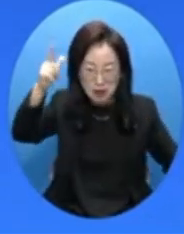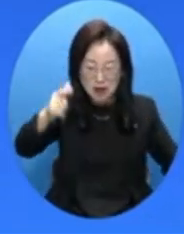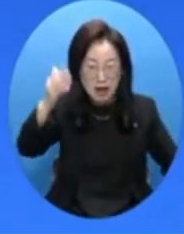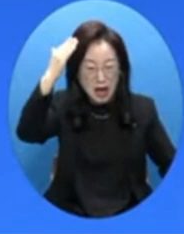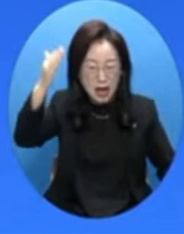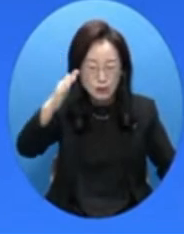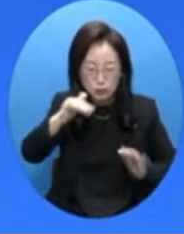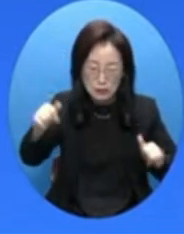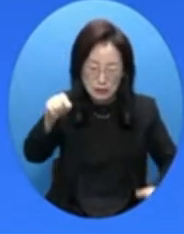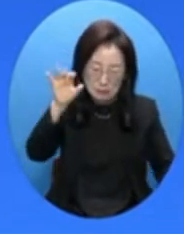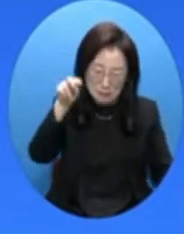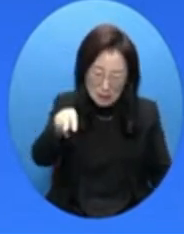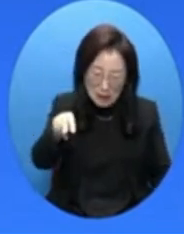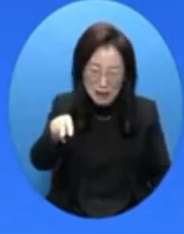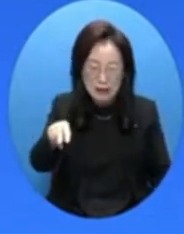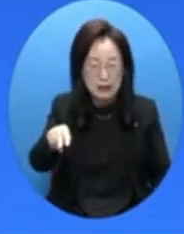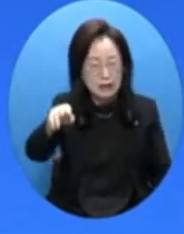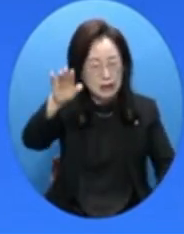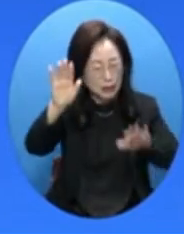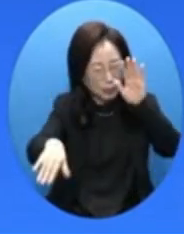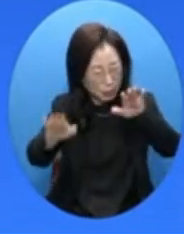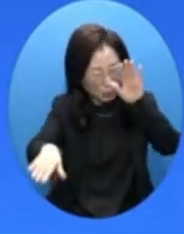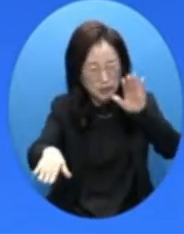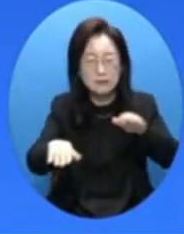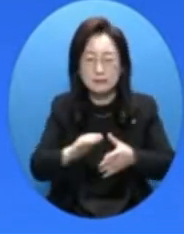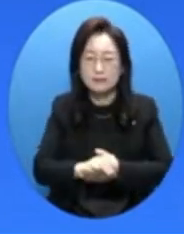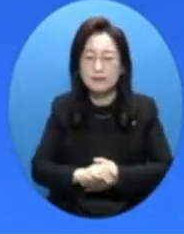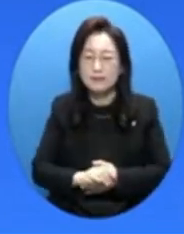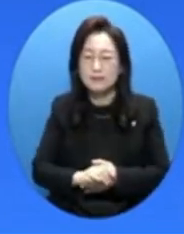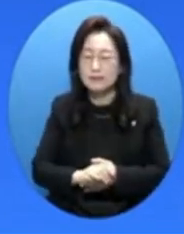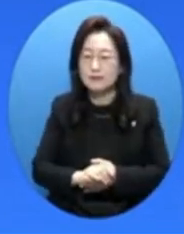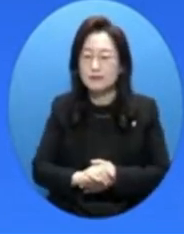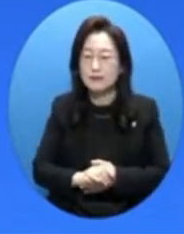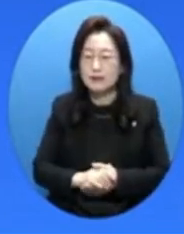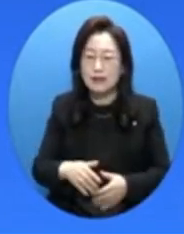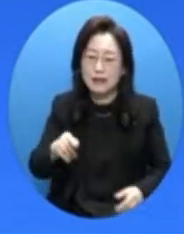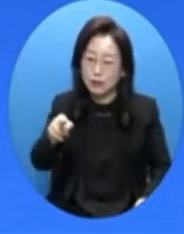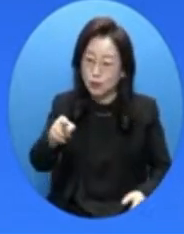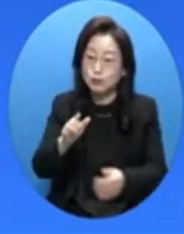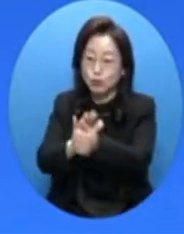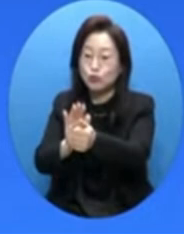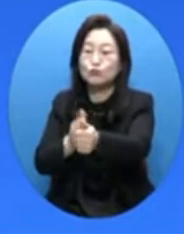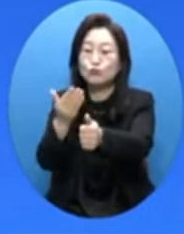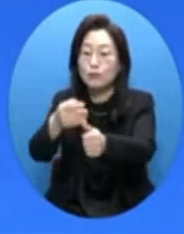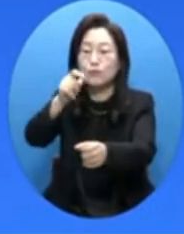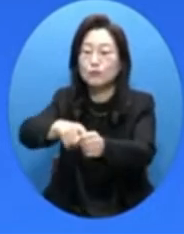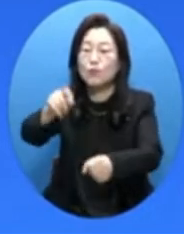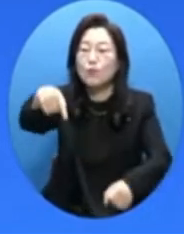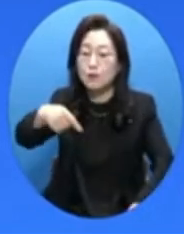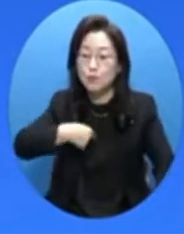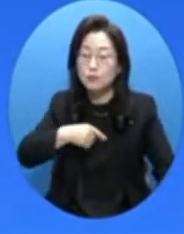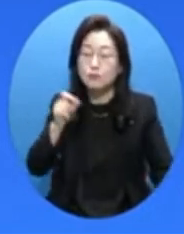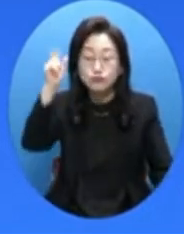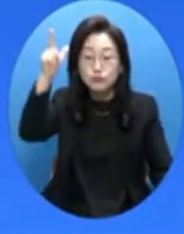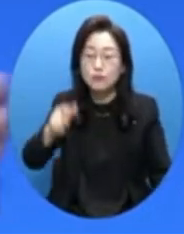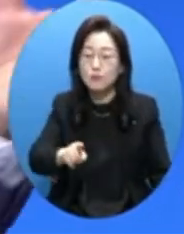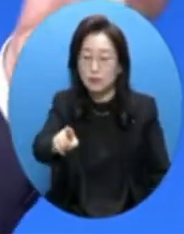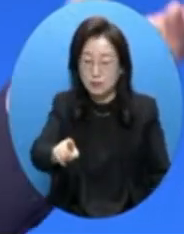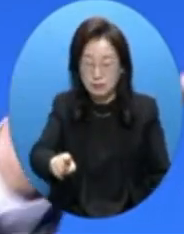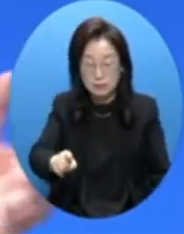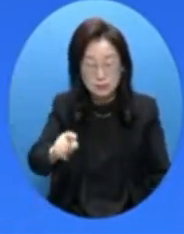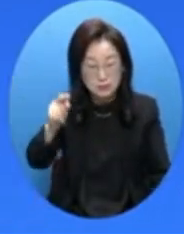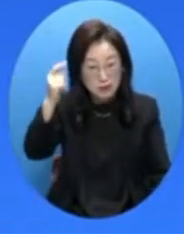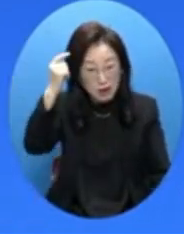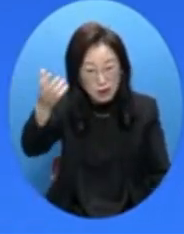한국 사람들을 차별하고 내가 너를 도와주러 왔다 하는 그런 우월감을 갖고 있었기 때문에 성경의